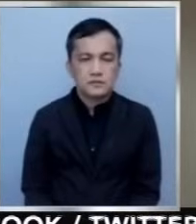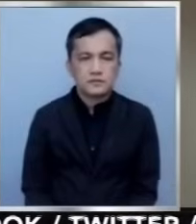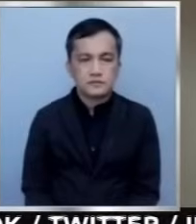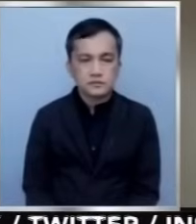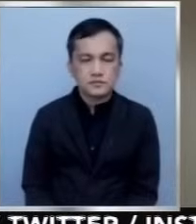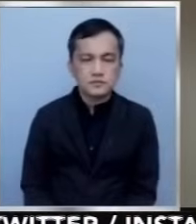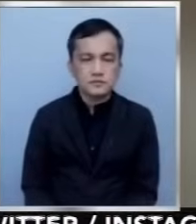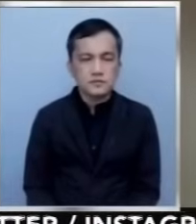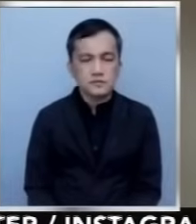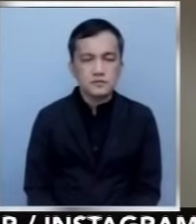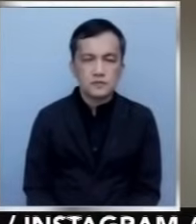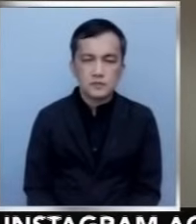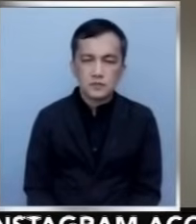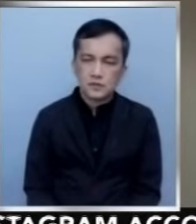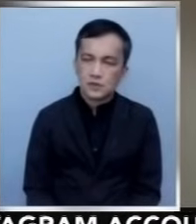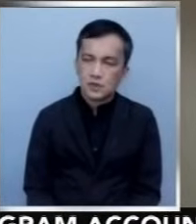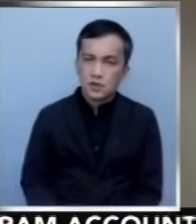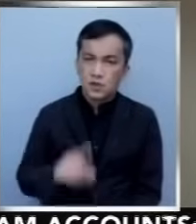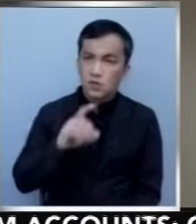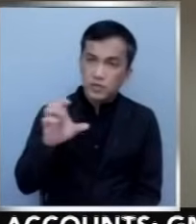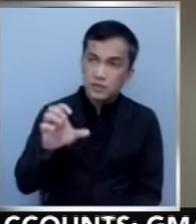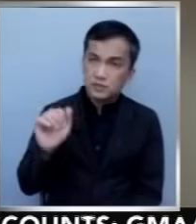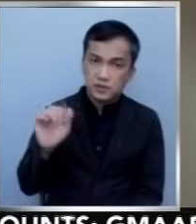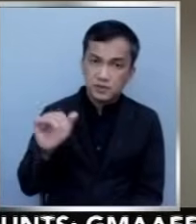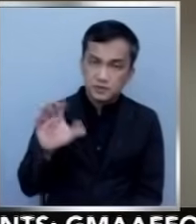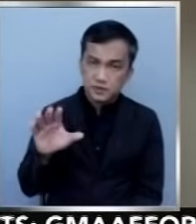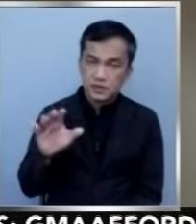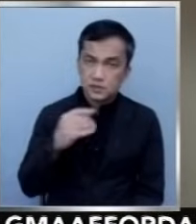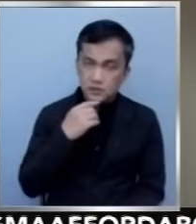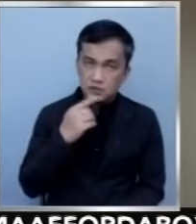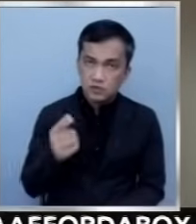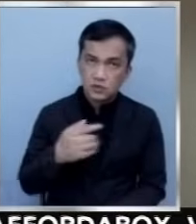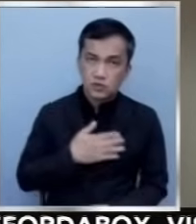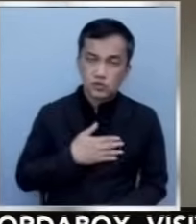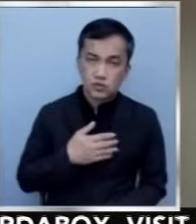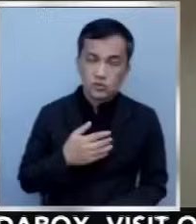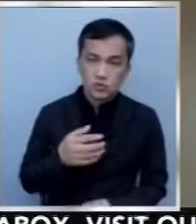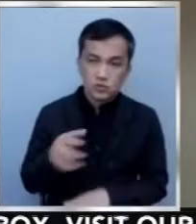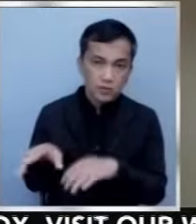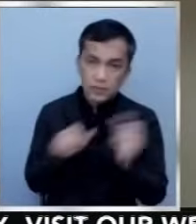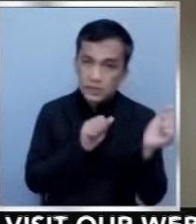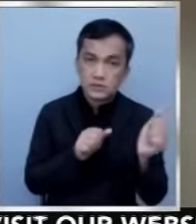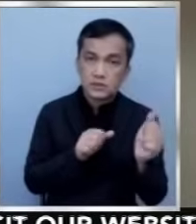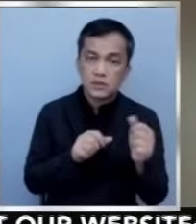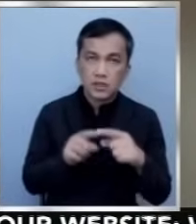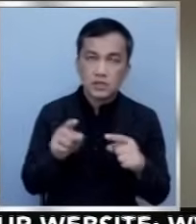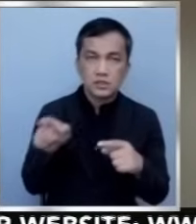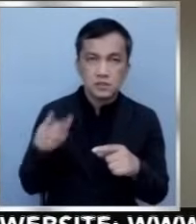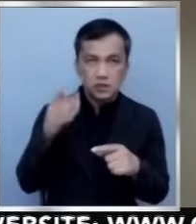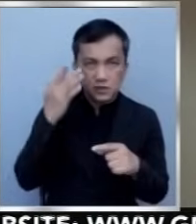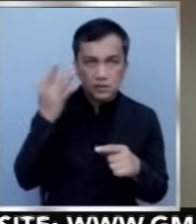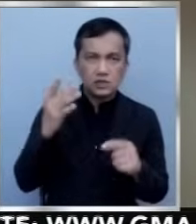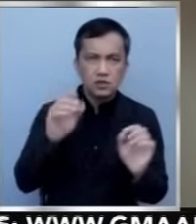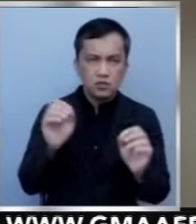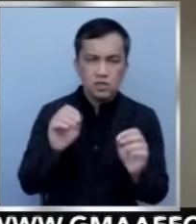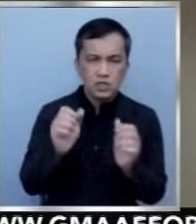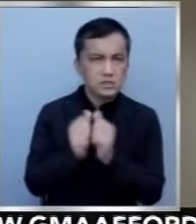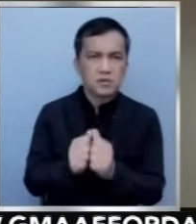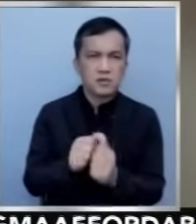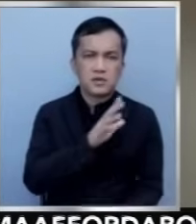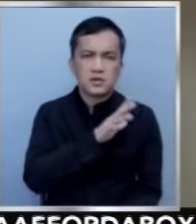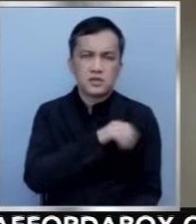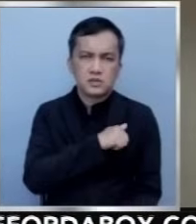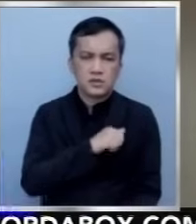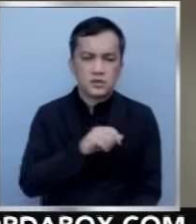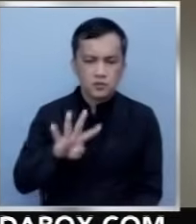Kasi 115 ang narinig na gusto nilang umalis, pero nung nalaman nilang walang kasamang Palestinian, 46